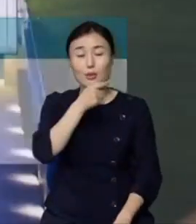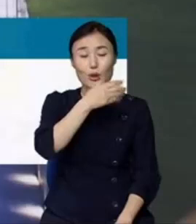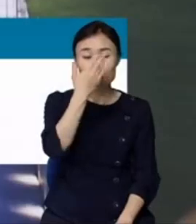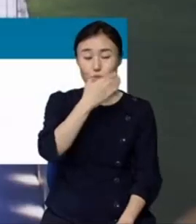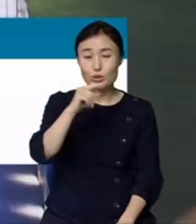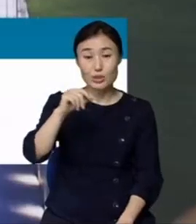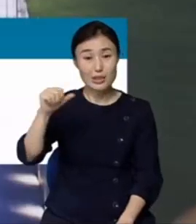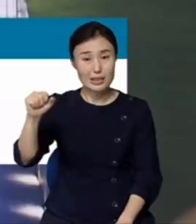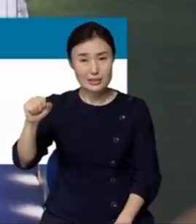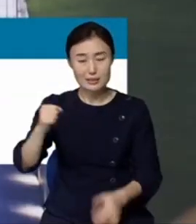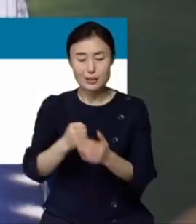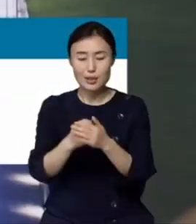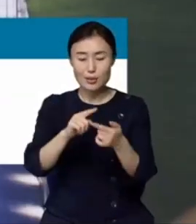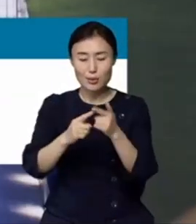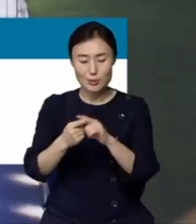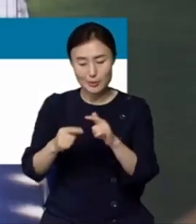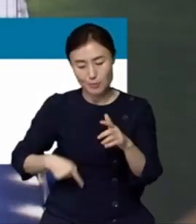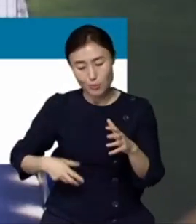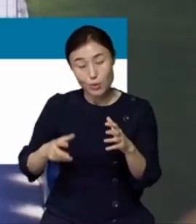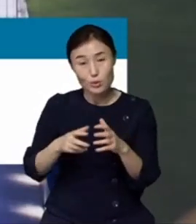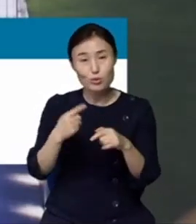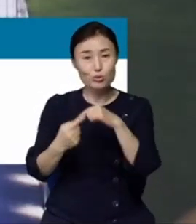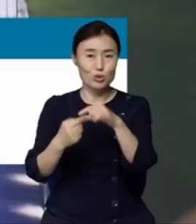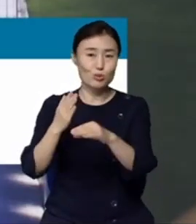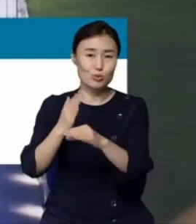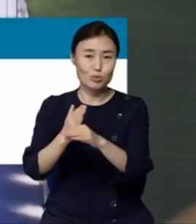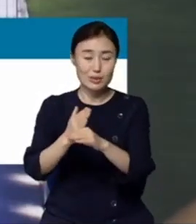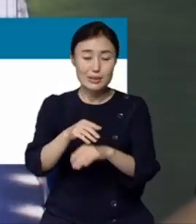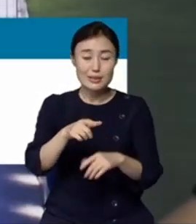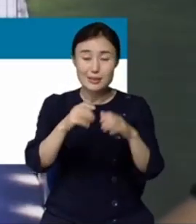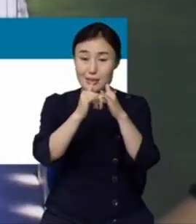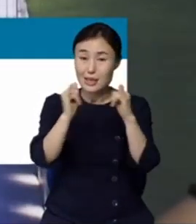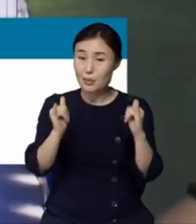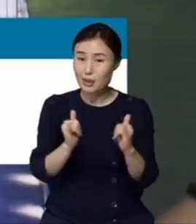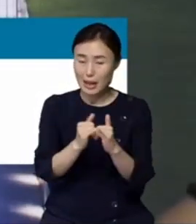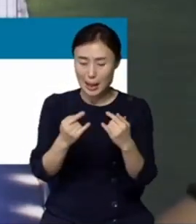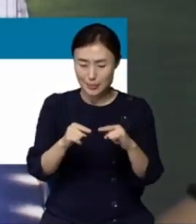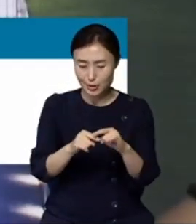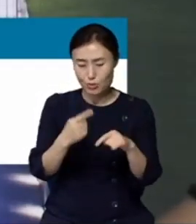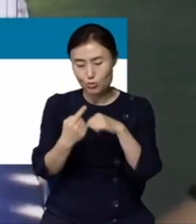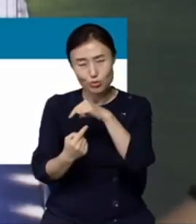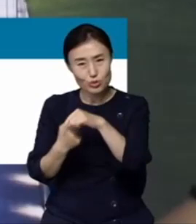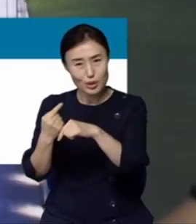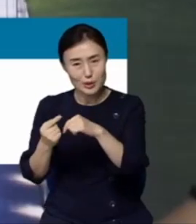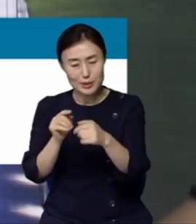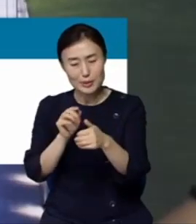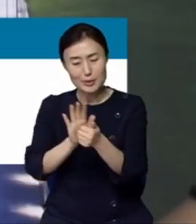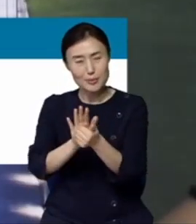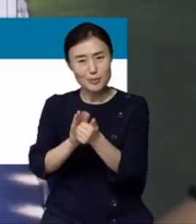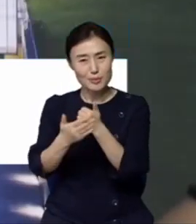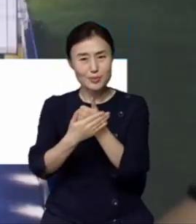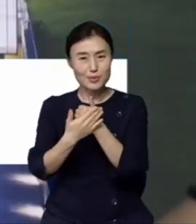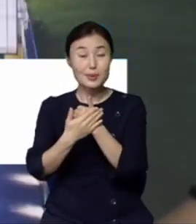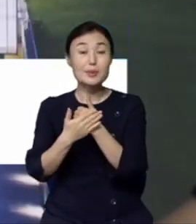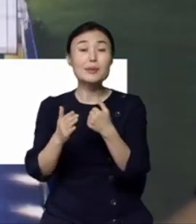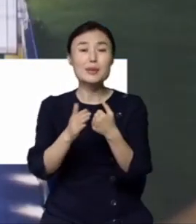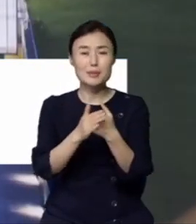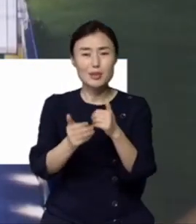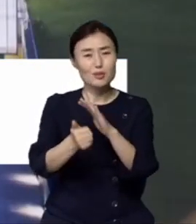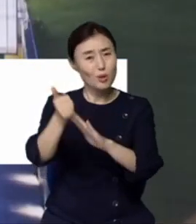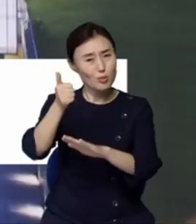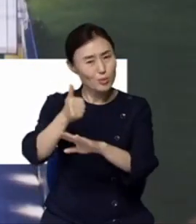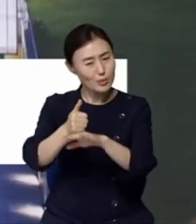GS 칼텍스가 협력해서 운영하고 또 지역사회가 함께 운영을 하는 데 협조하는 그런 형태를 취했기 때문에 그런